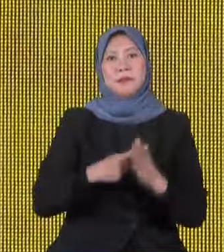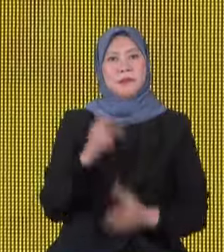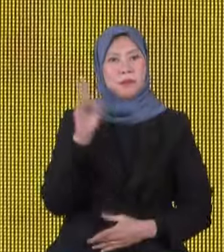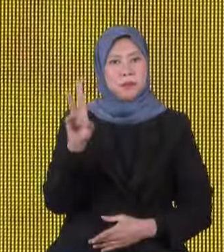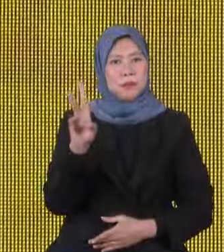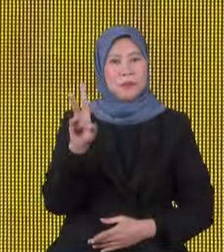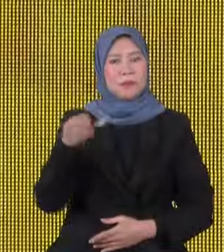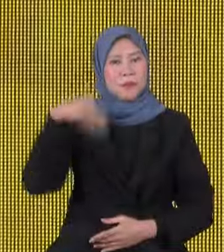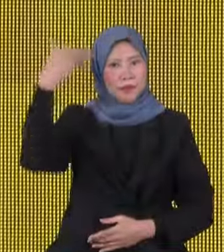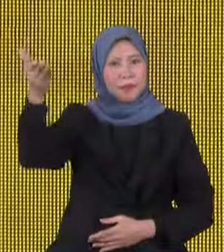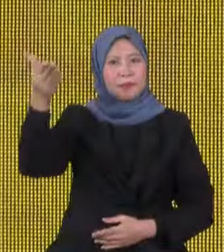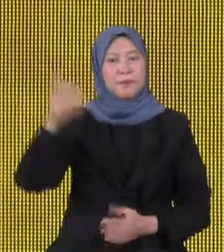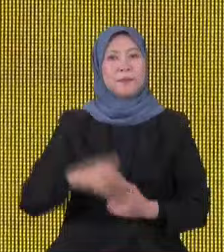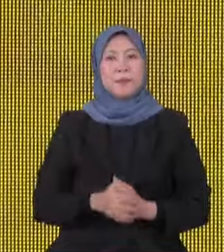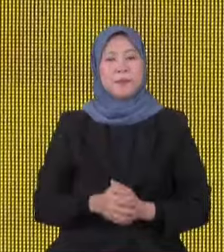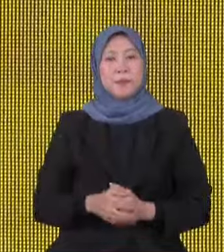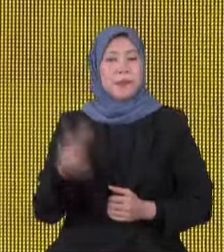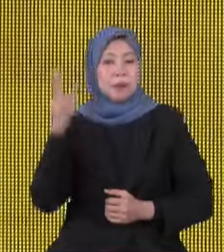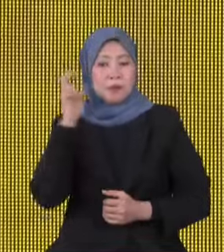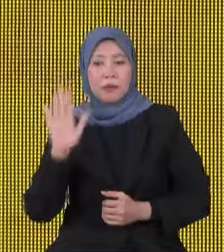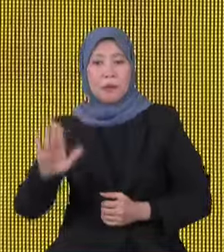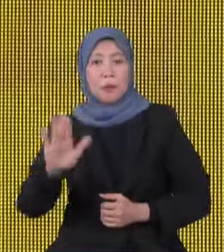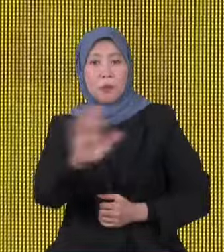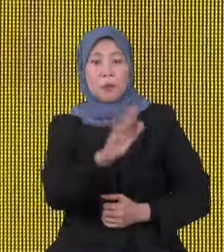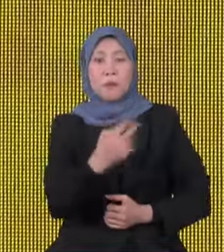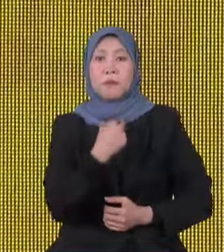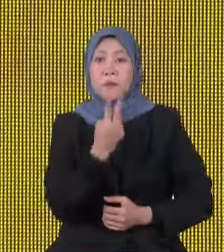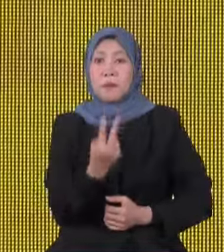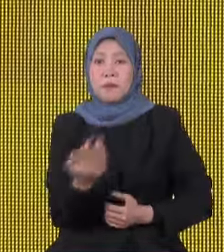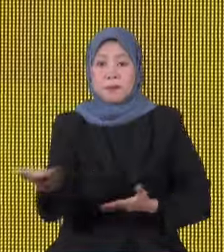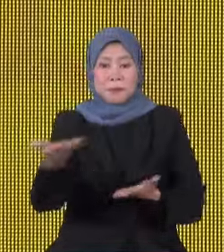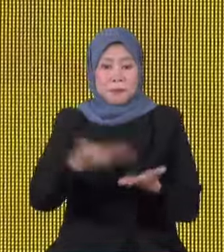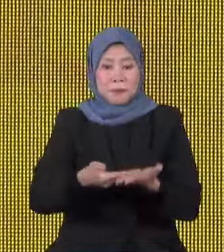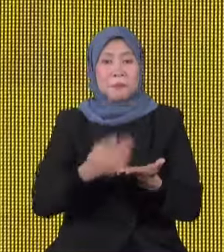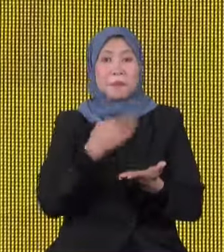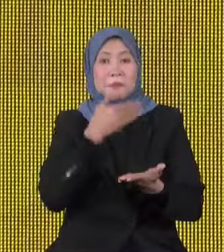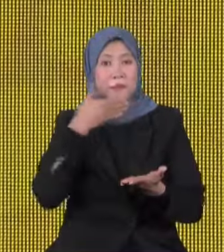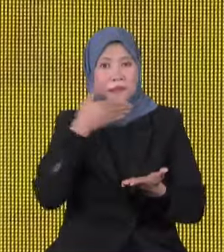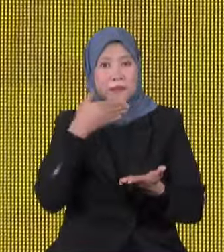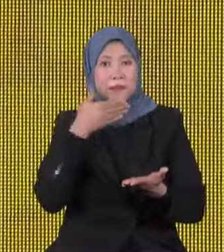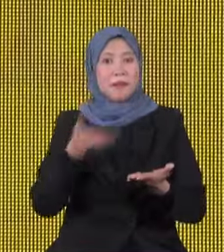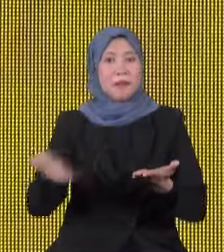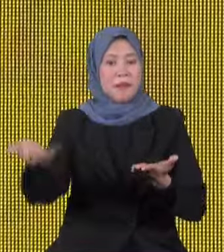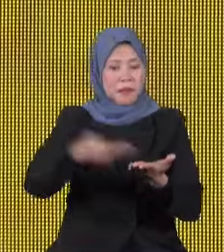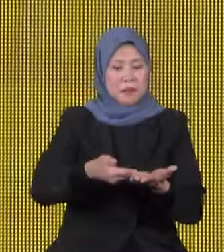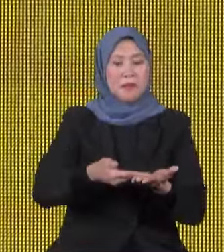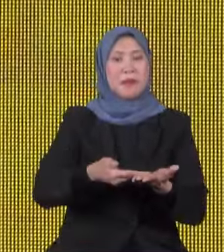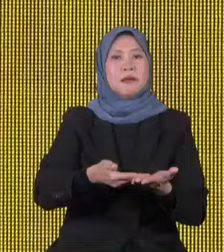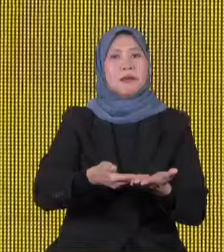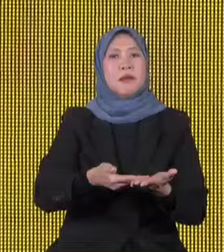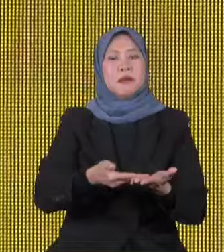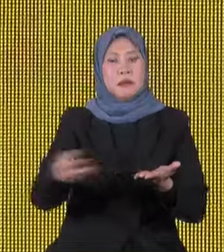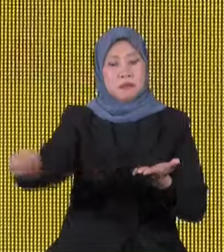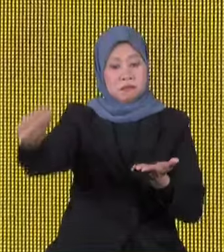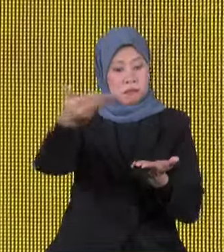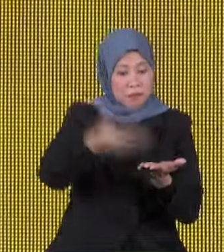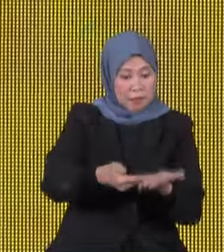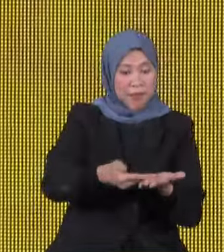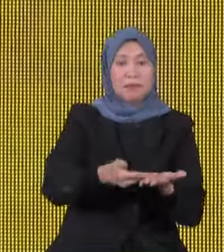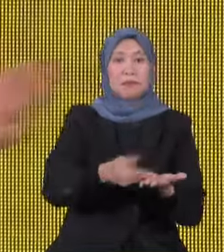akan datang. Maknanya bila kita dengar suara belia, kita cuba bukan sekadar santuni tapi laksanakan